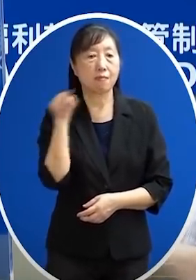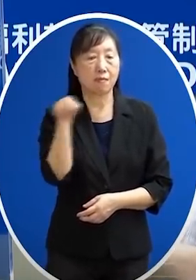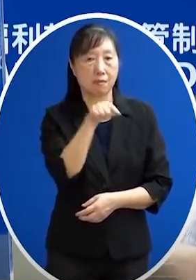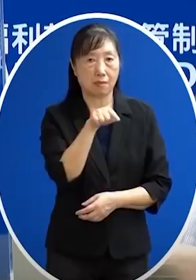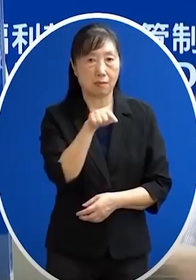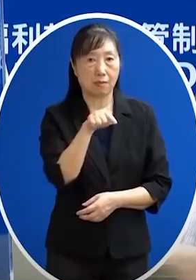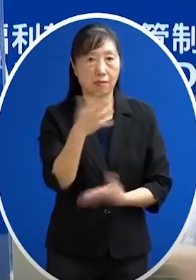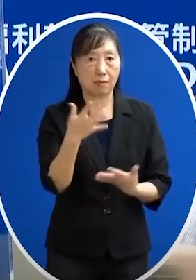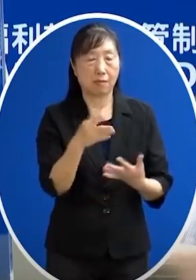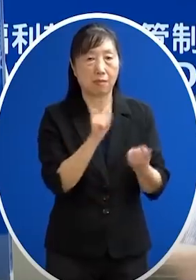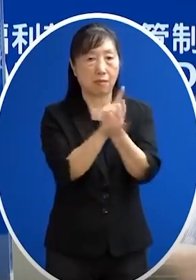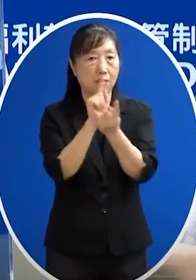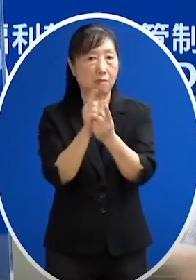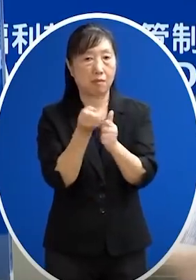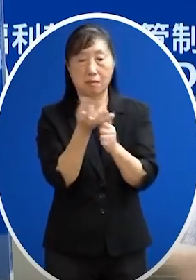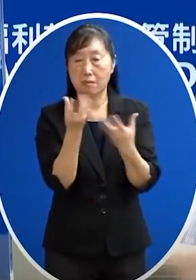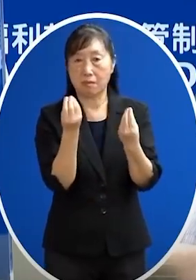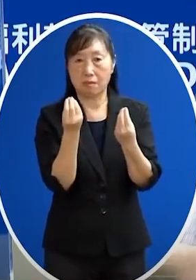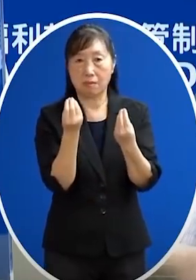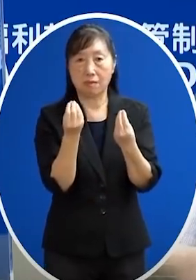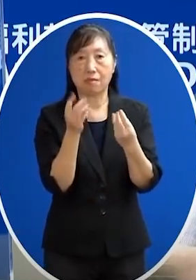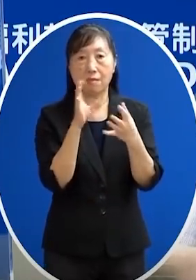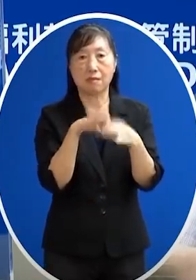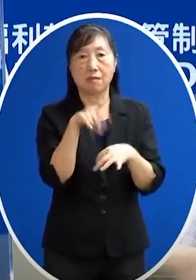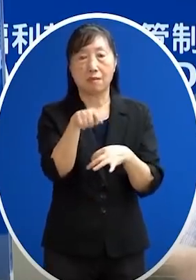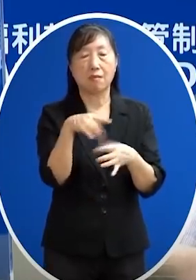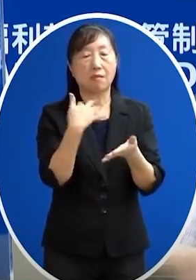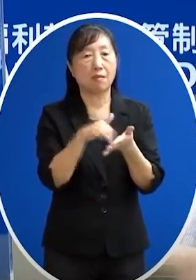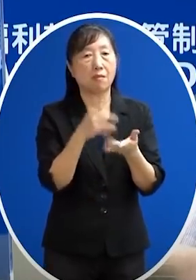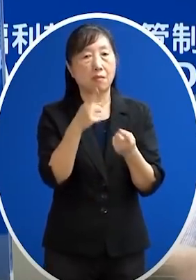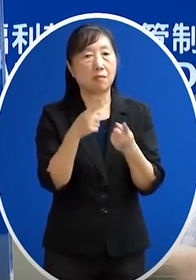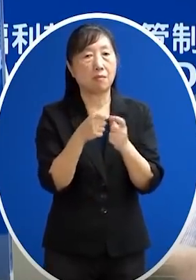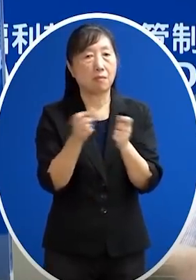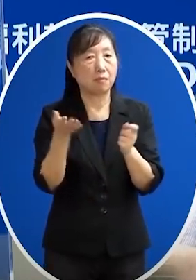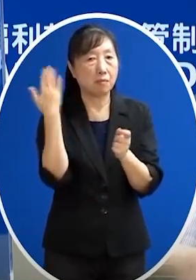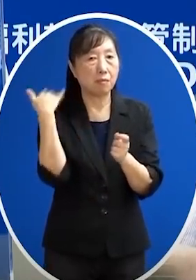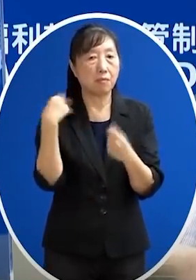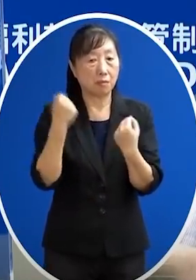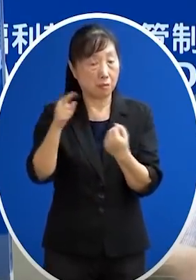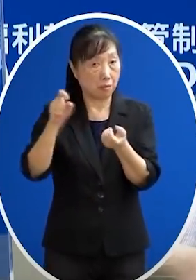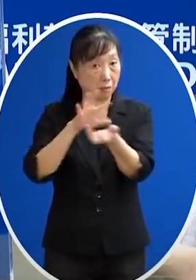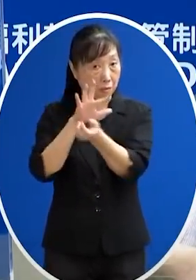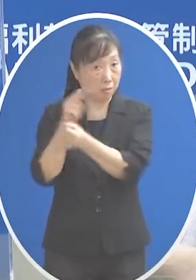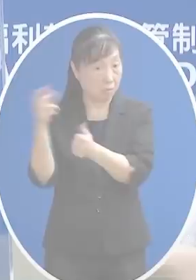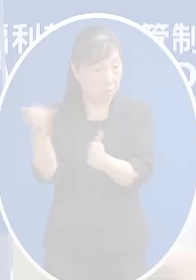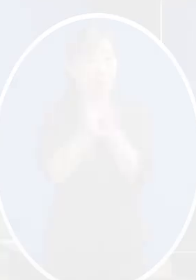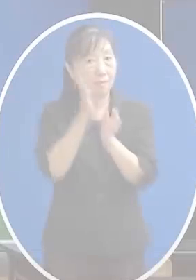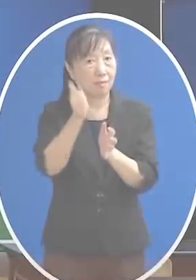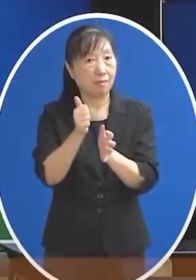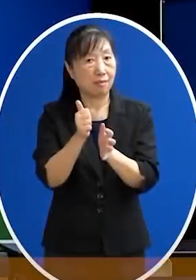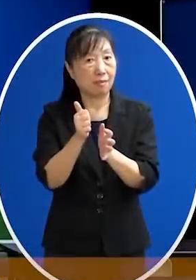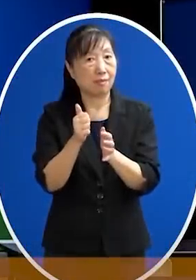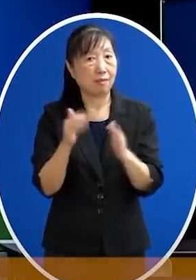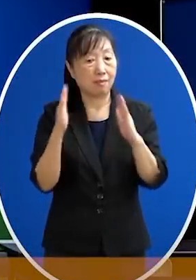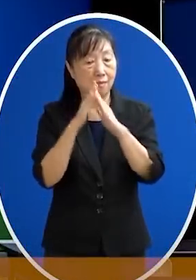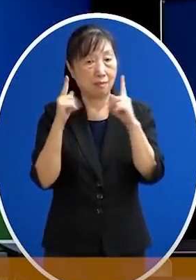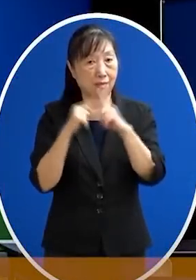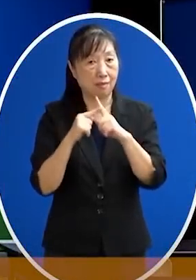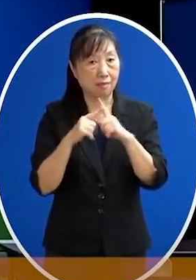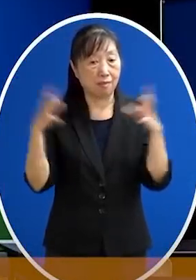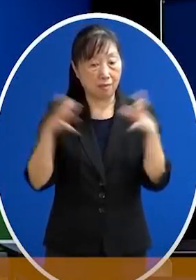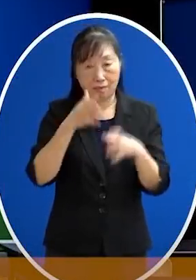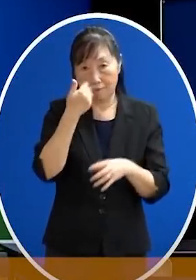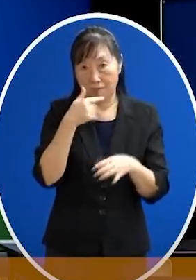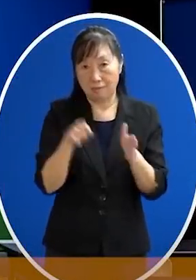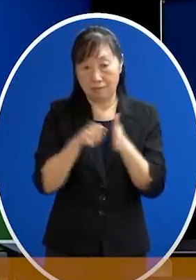几乎是没有一个传播力，那是一个比较久远的，也不是在云林被染到的。 这个家人共餐免隔板